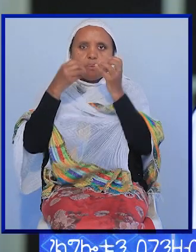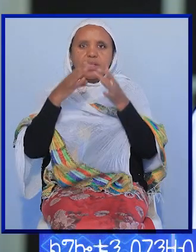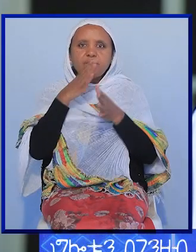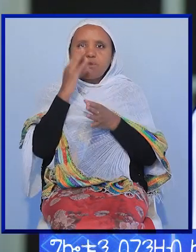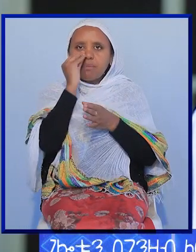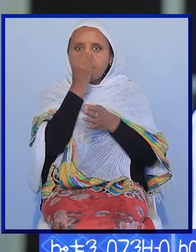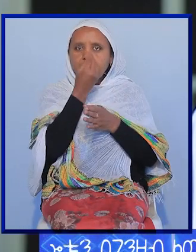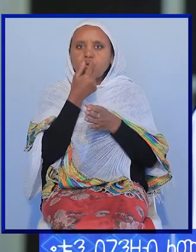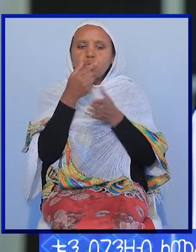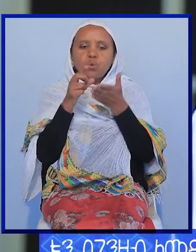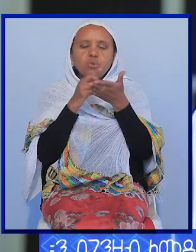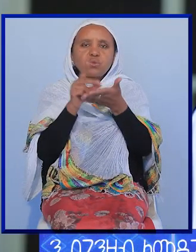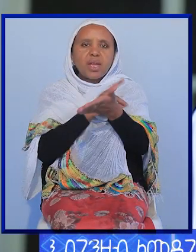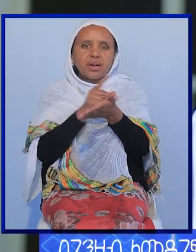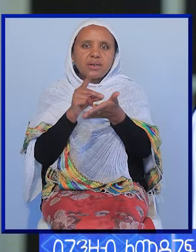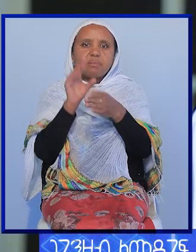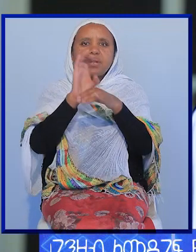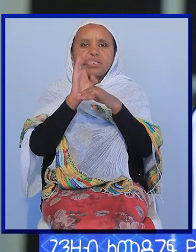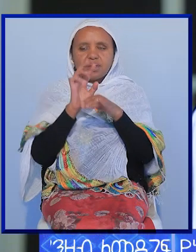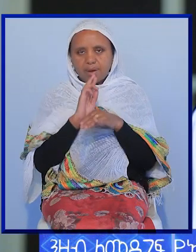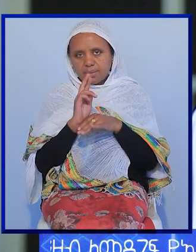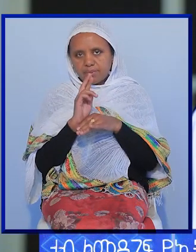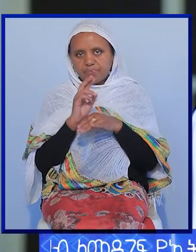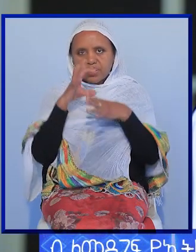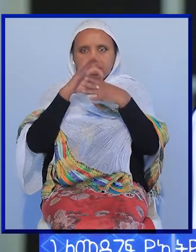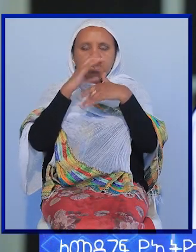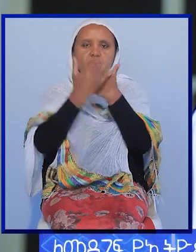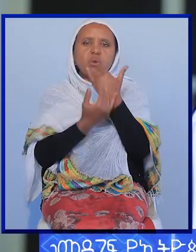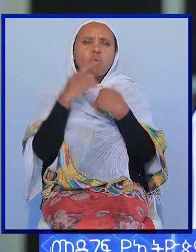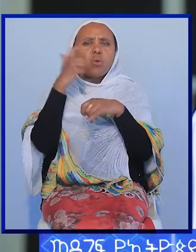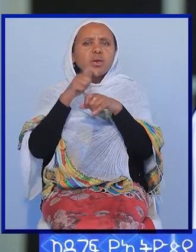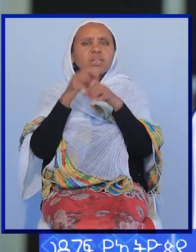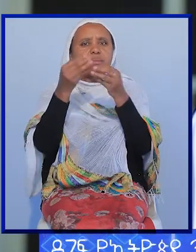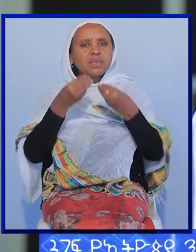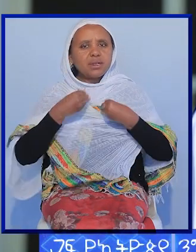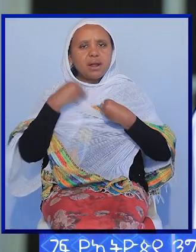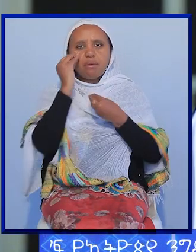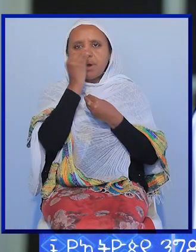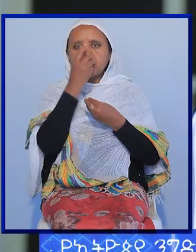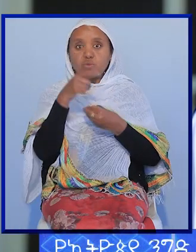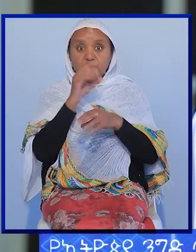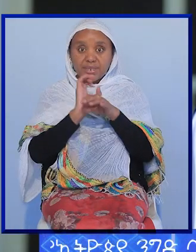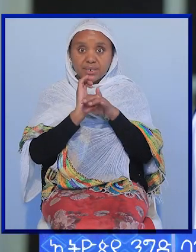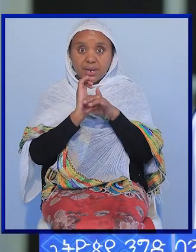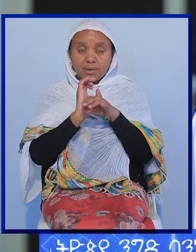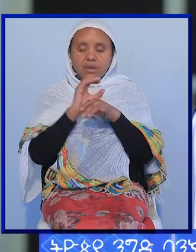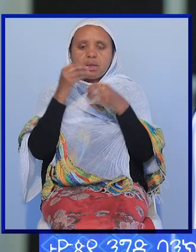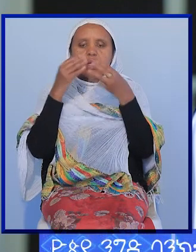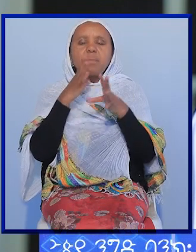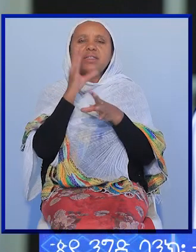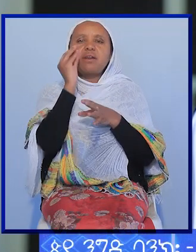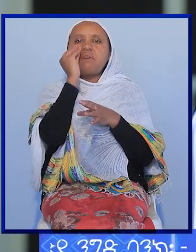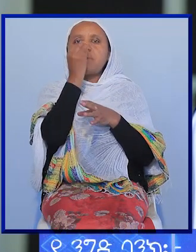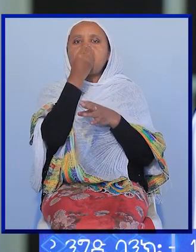የማትረግፍ አበባ ብሎ ቅዱስ ያሬድ የገለጻት ቤተ ክርስቲያንን ስጋው ደሙን ዘወትር የምትሰጠን አበባ ስለሆነች ቤተ ክርስቲያን የማትረግፍ